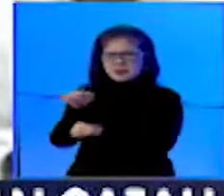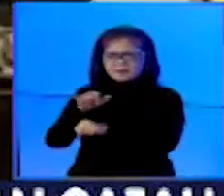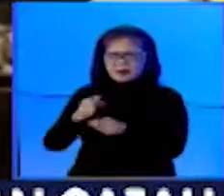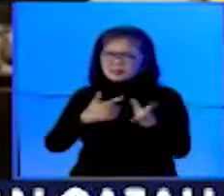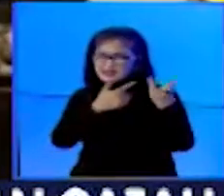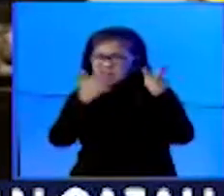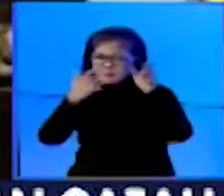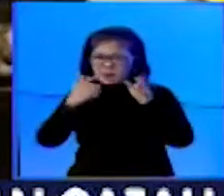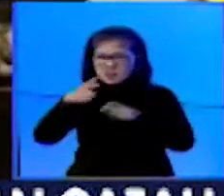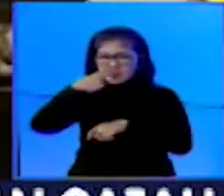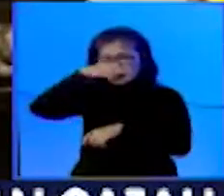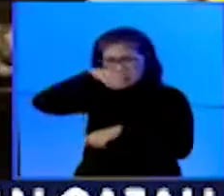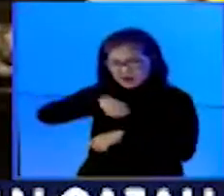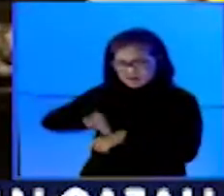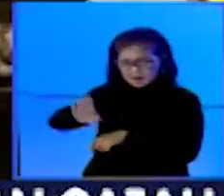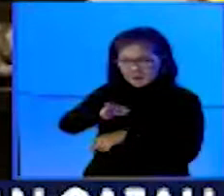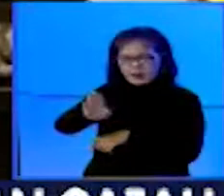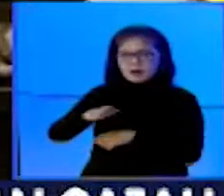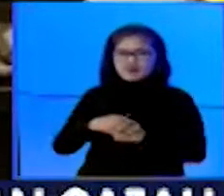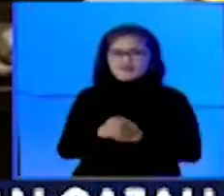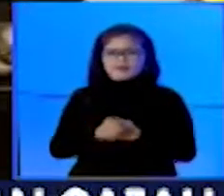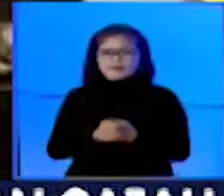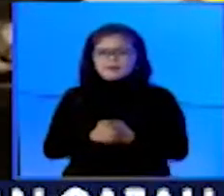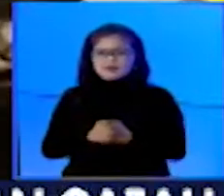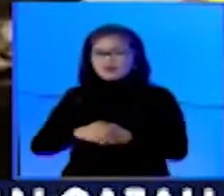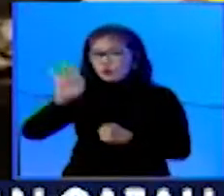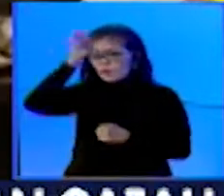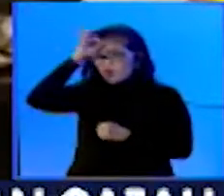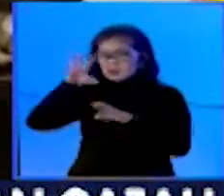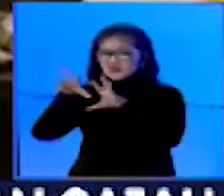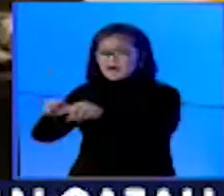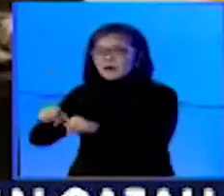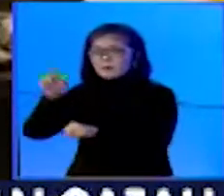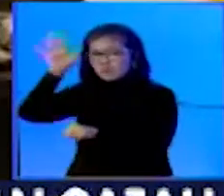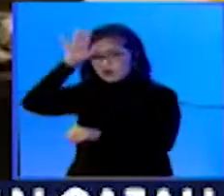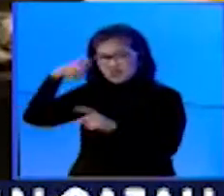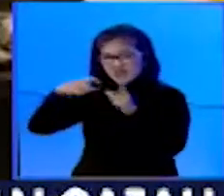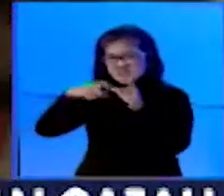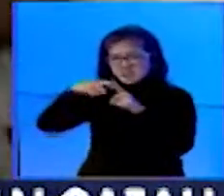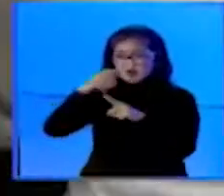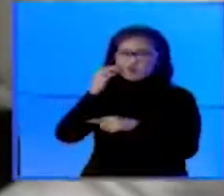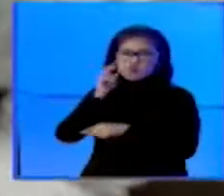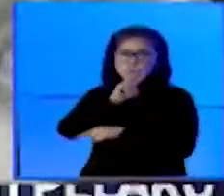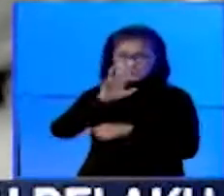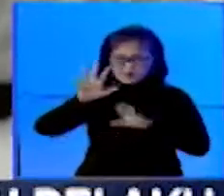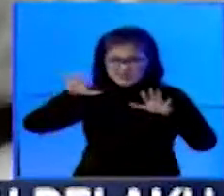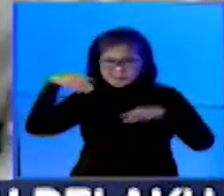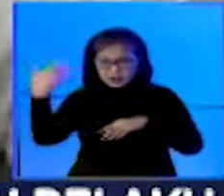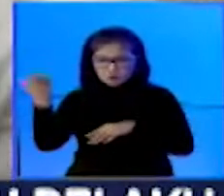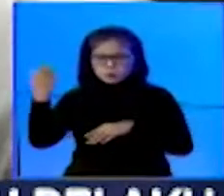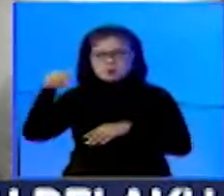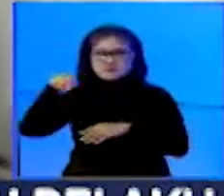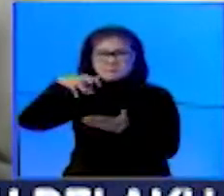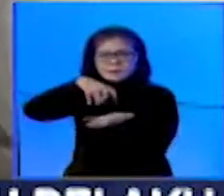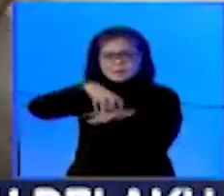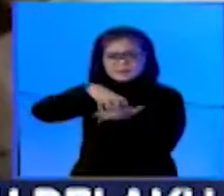tahun 2015. Selanjutnya polisi menangkap SRK, 29 tahun, di Kelayang, Kabupaten